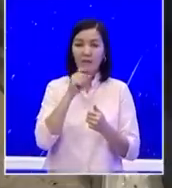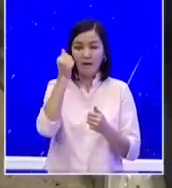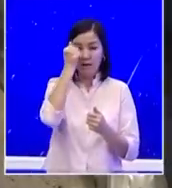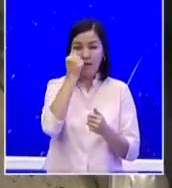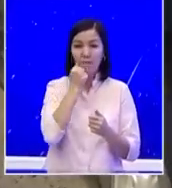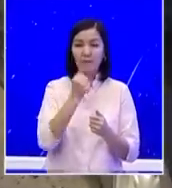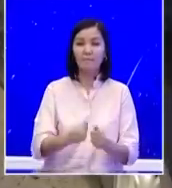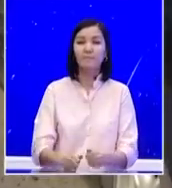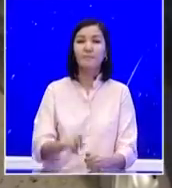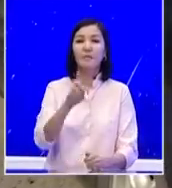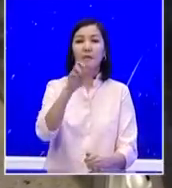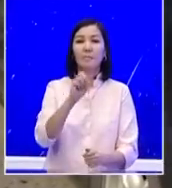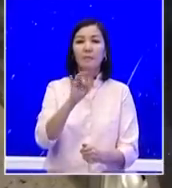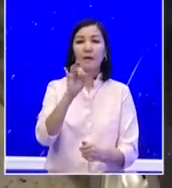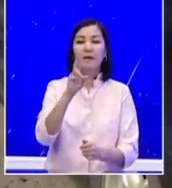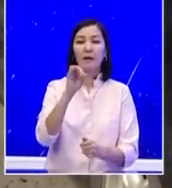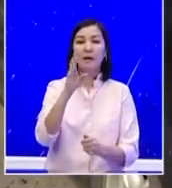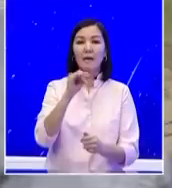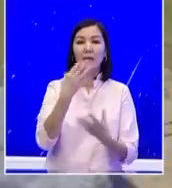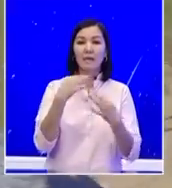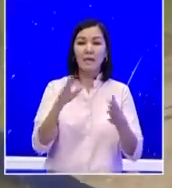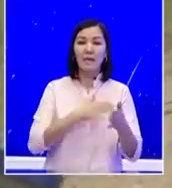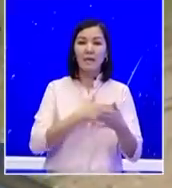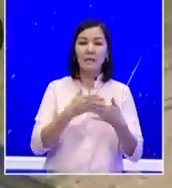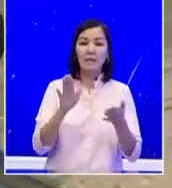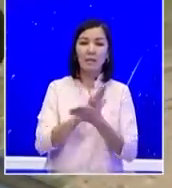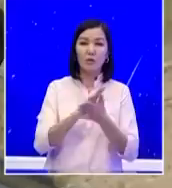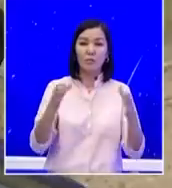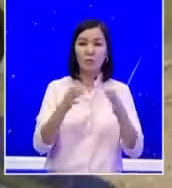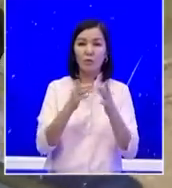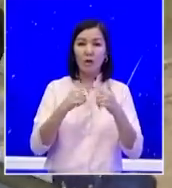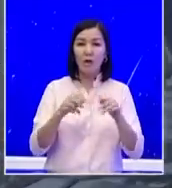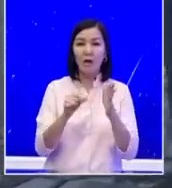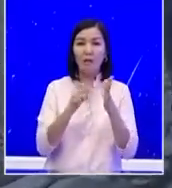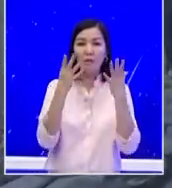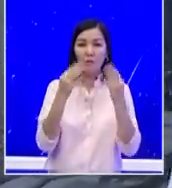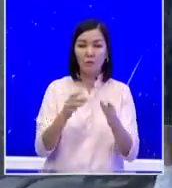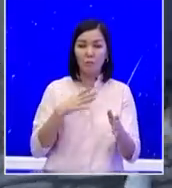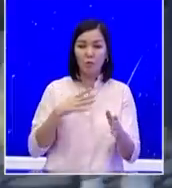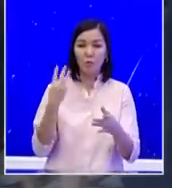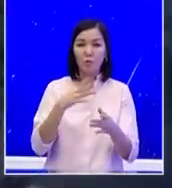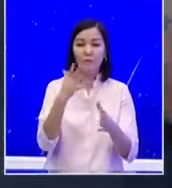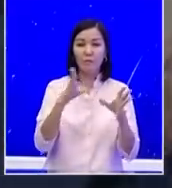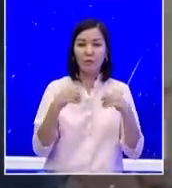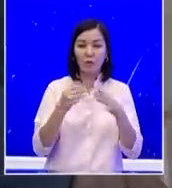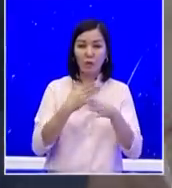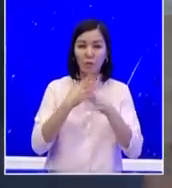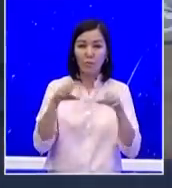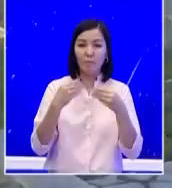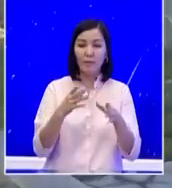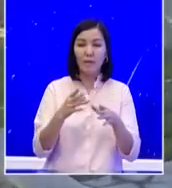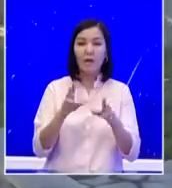болсын. Баракат еріктілер ұйымының құрылғанына 6-шы күн. Осы уақыт аралығында жас буын 35 жанұяға жәрдем берген.